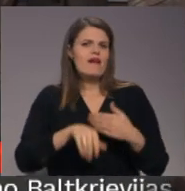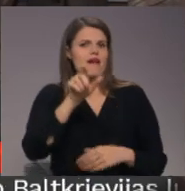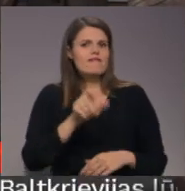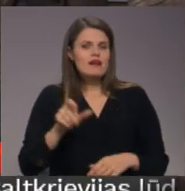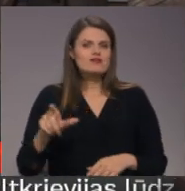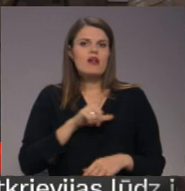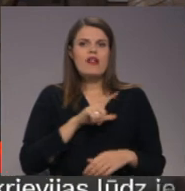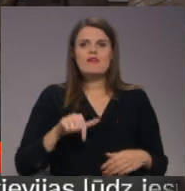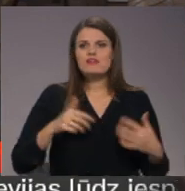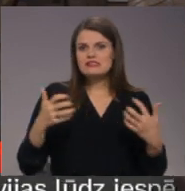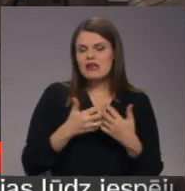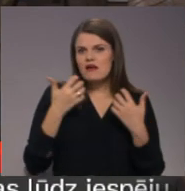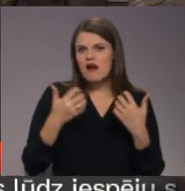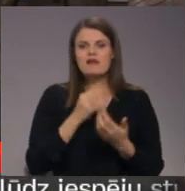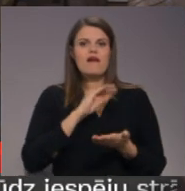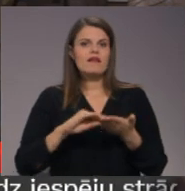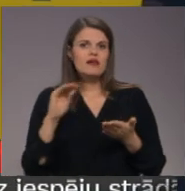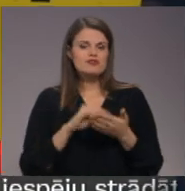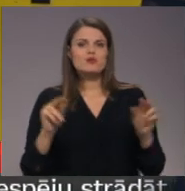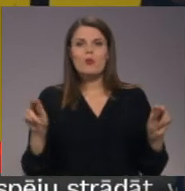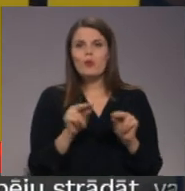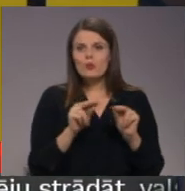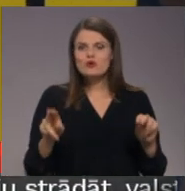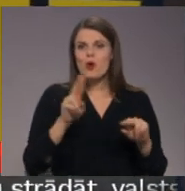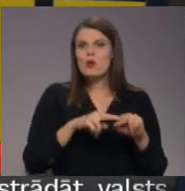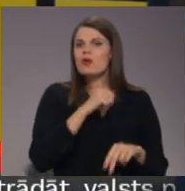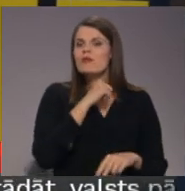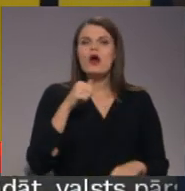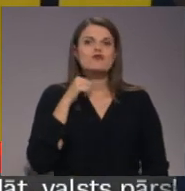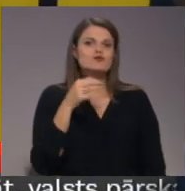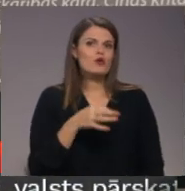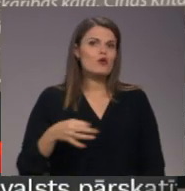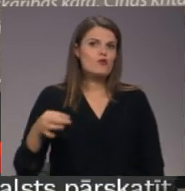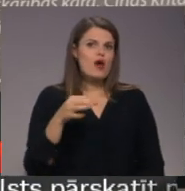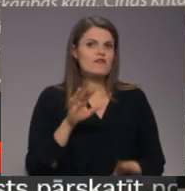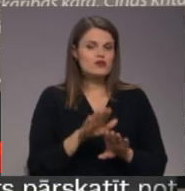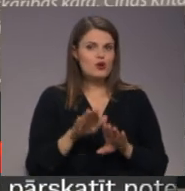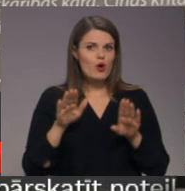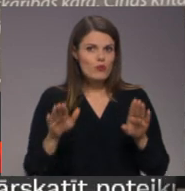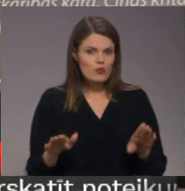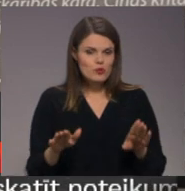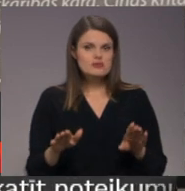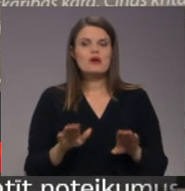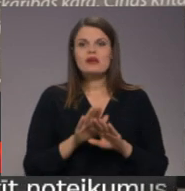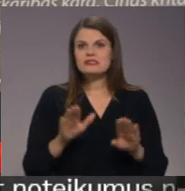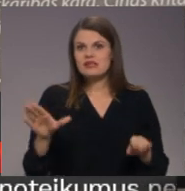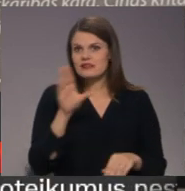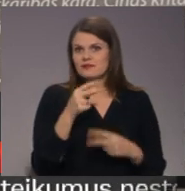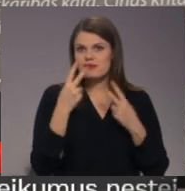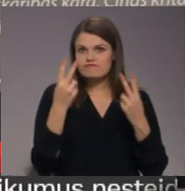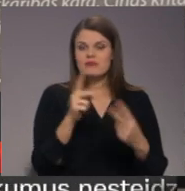rakstniecības un mūzikas un Talsu novada muzeji. Tā kā šobrīd spēkā ir dažādi ierobežojumi, izstāde būs apskatāma līdz pat